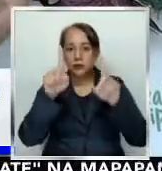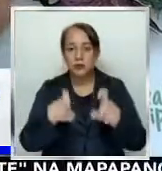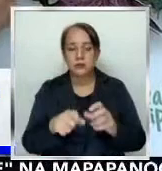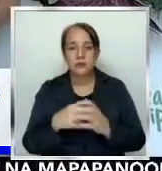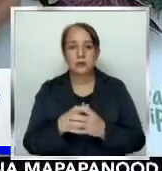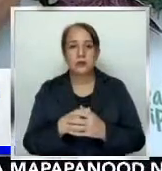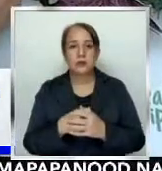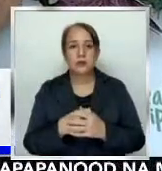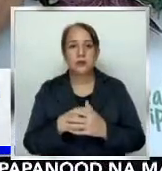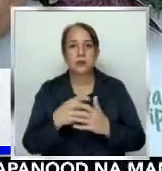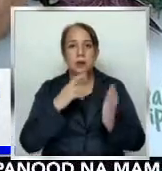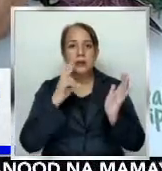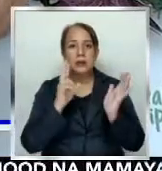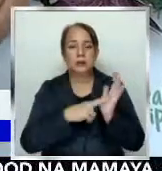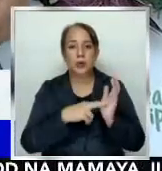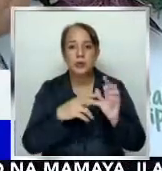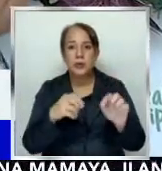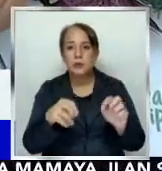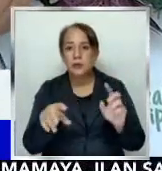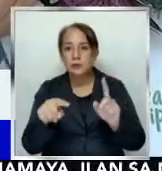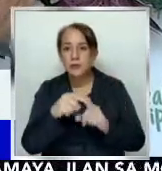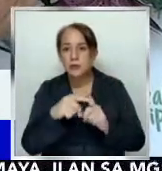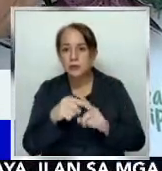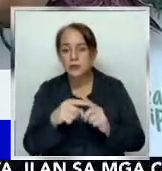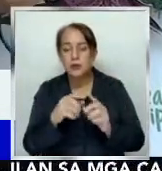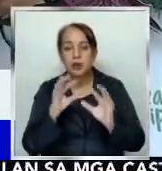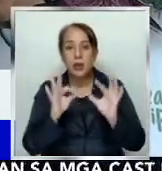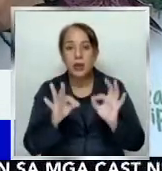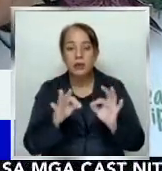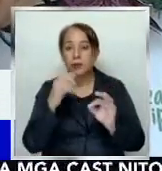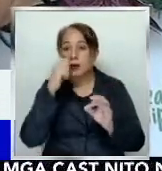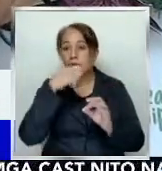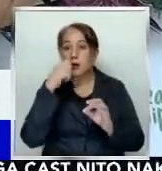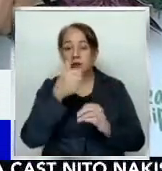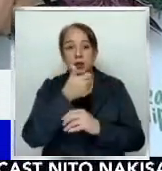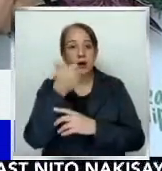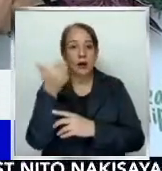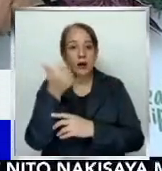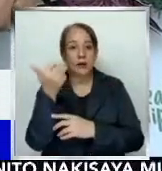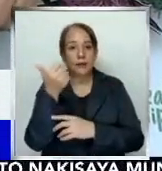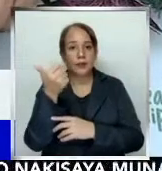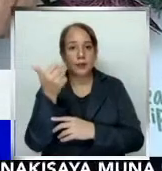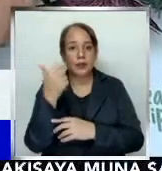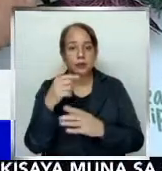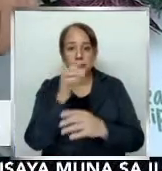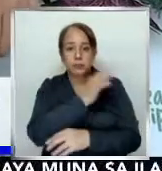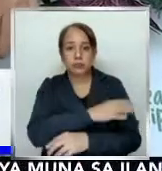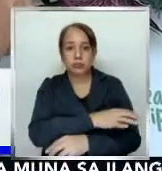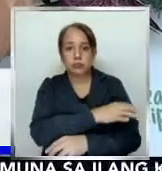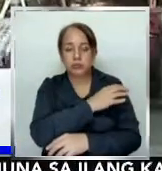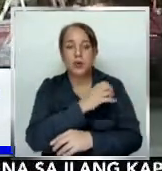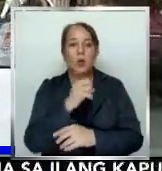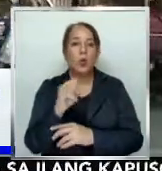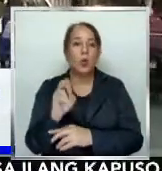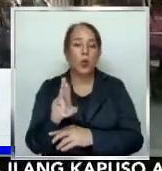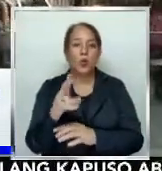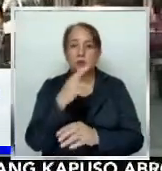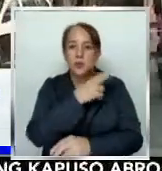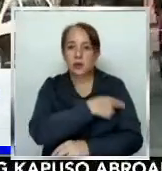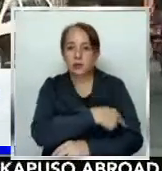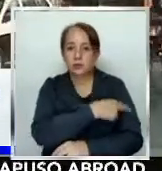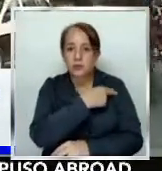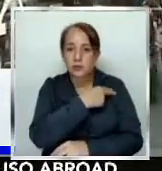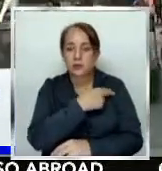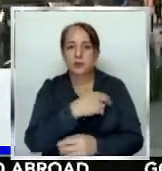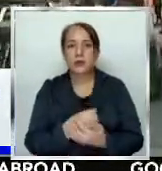po sila kung nagpa-positive po sila, kung nagpa-swab po sila sa ibang clinic o sa ibang mga hospital po. Sa